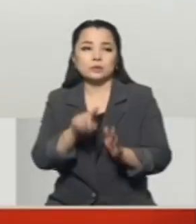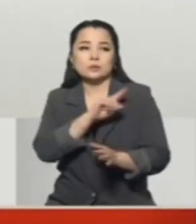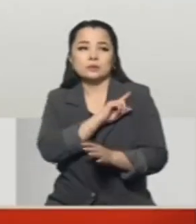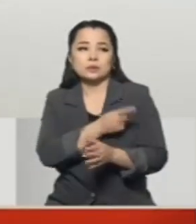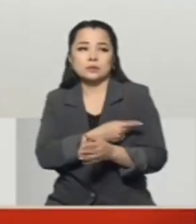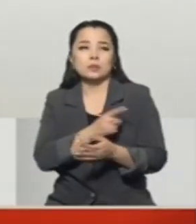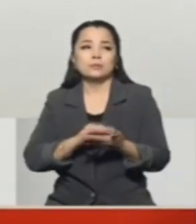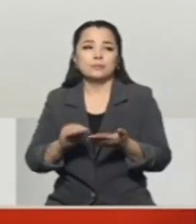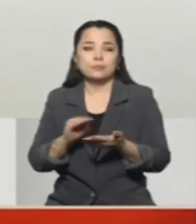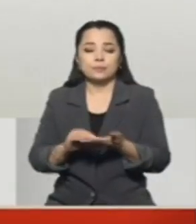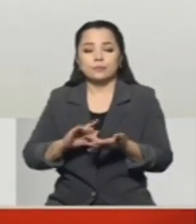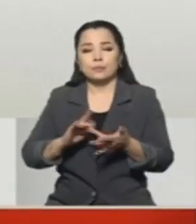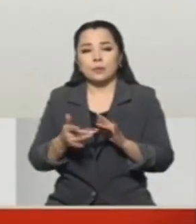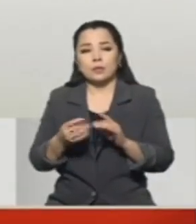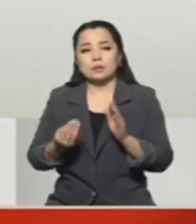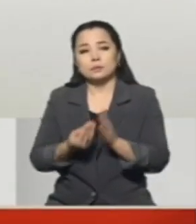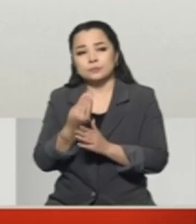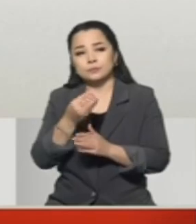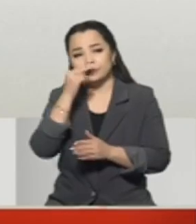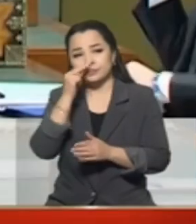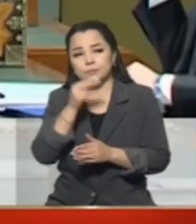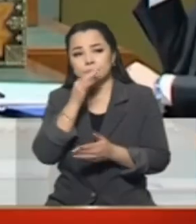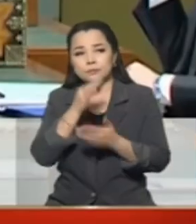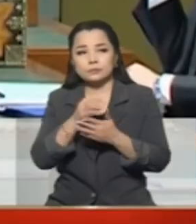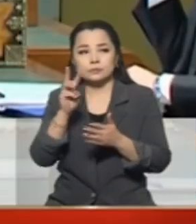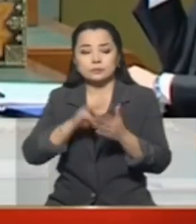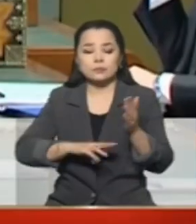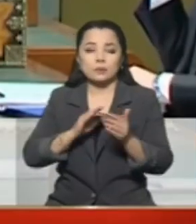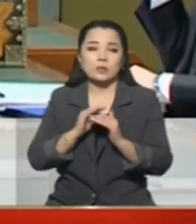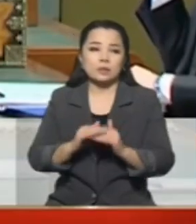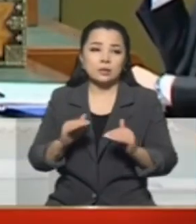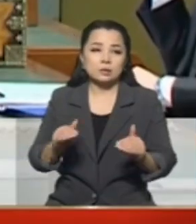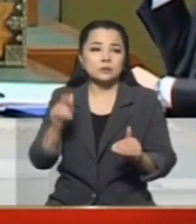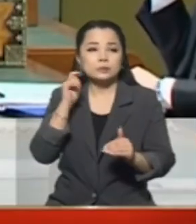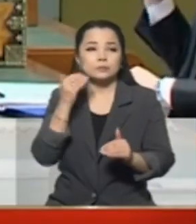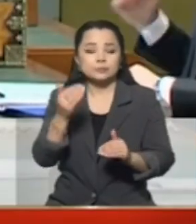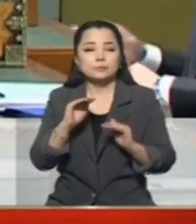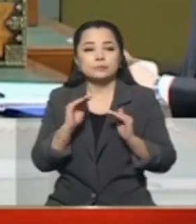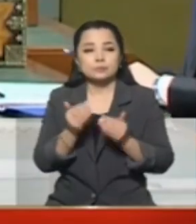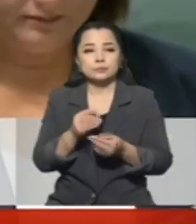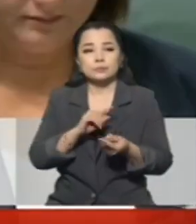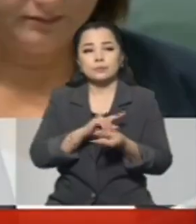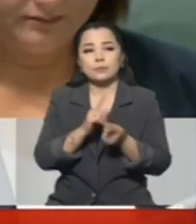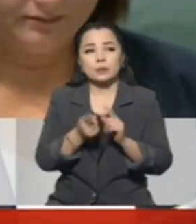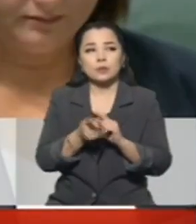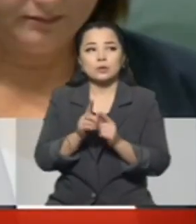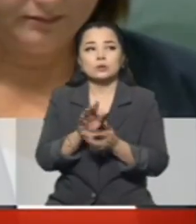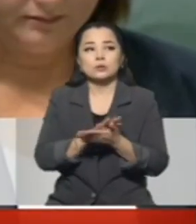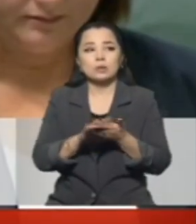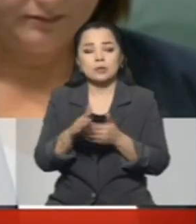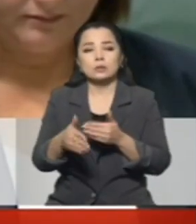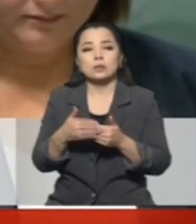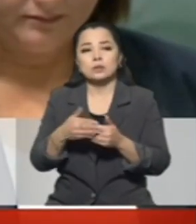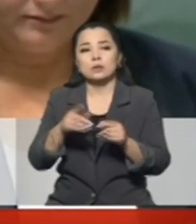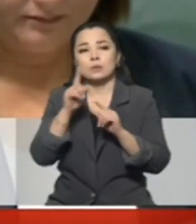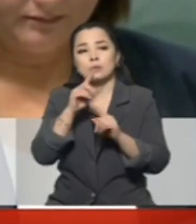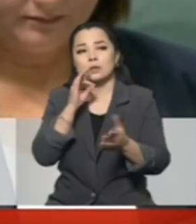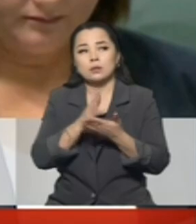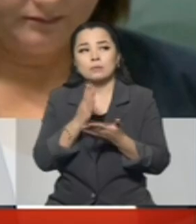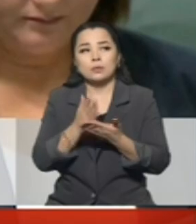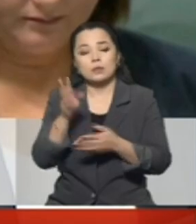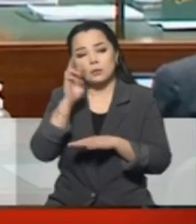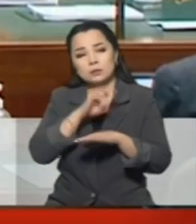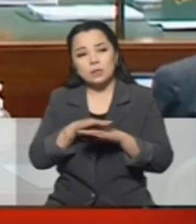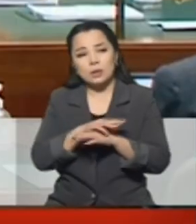Тыйымды бұзған әлеуметтік желілерге айыппұл салынады, бірақ жасөспірімдердің өздері шектеуді айналып өтсе ешқандай жазаға тартылмайды. Елдің